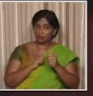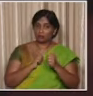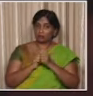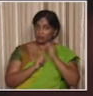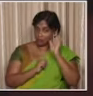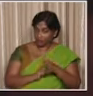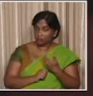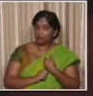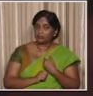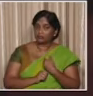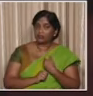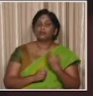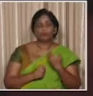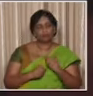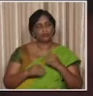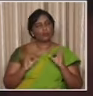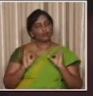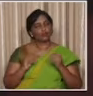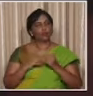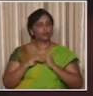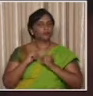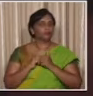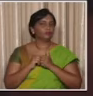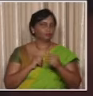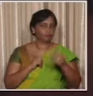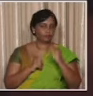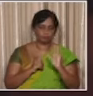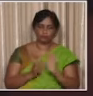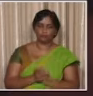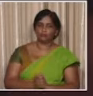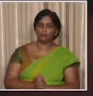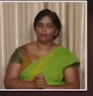විය යුතුද, අපි සූදානම් ඒ ක්‍රියාදාමය කරන්න.